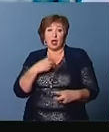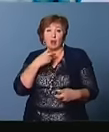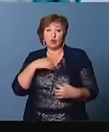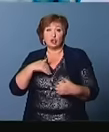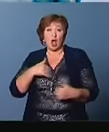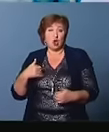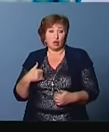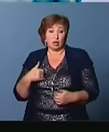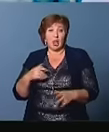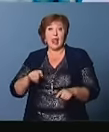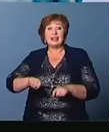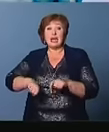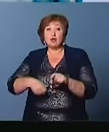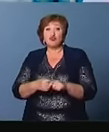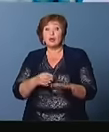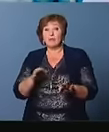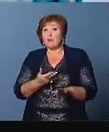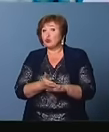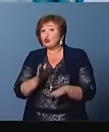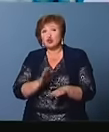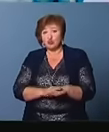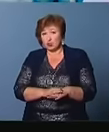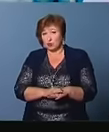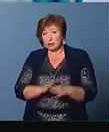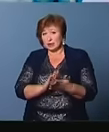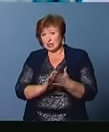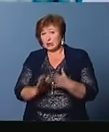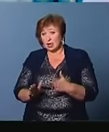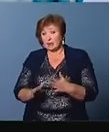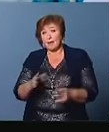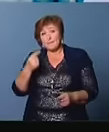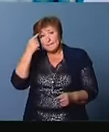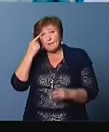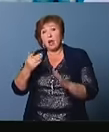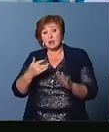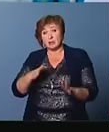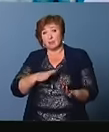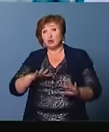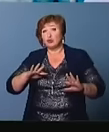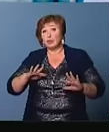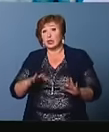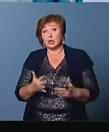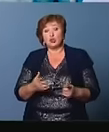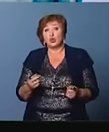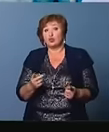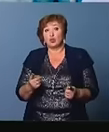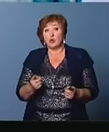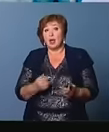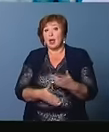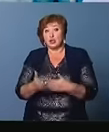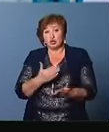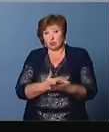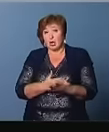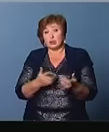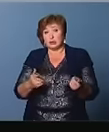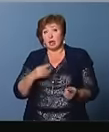Нарушение дыхания, пациент достаточно тяжелый. Понятно было, что произошло что-то из-за того, что поступило через дыхательные